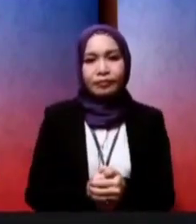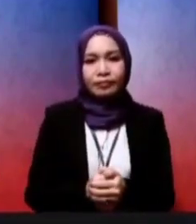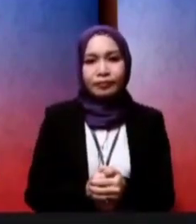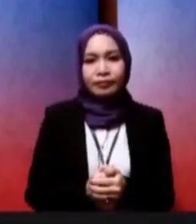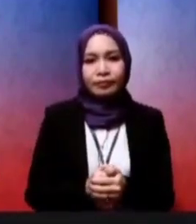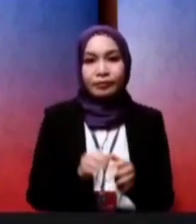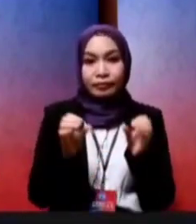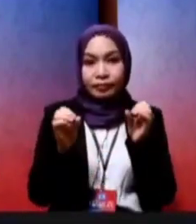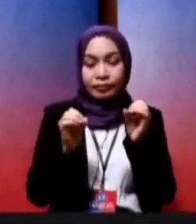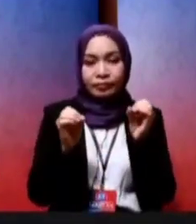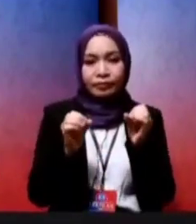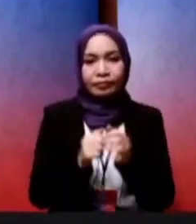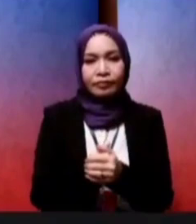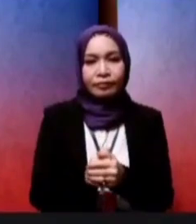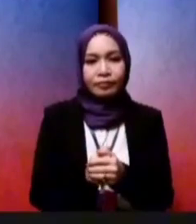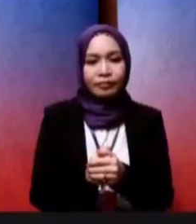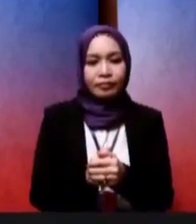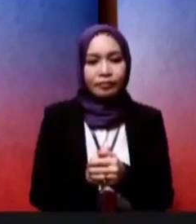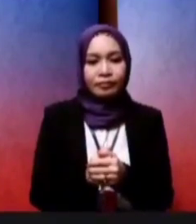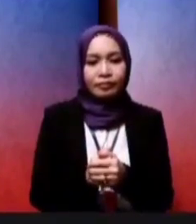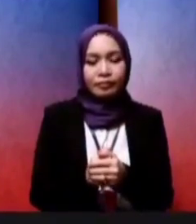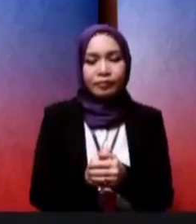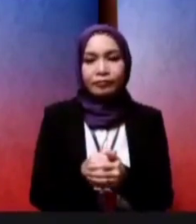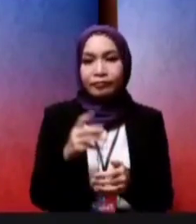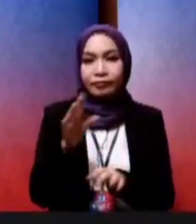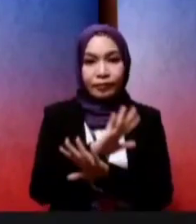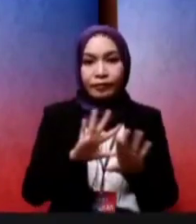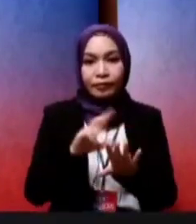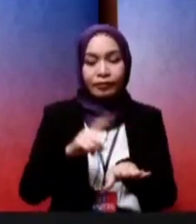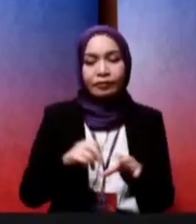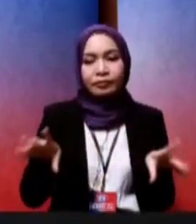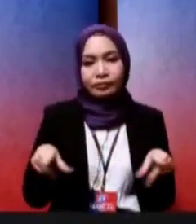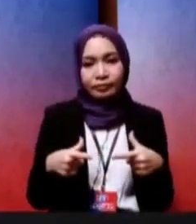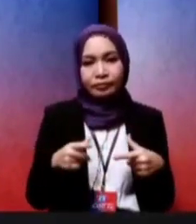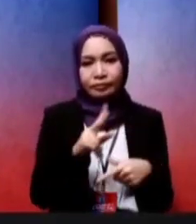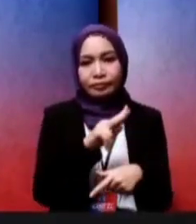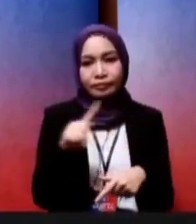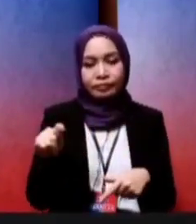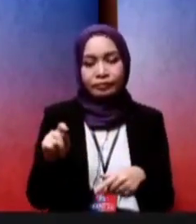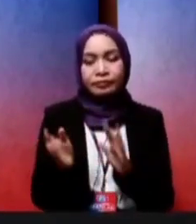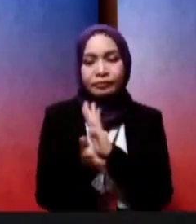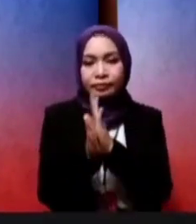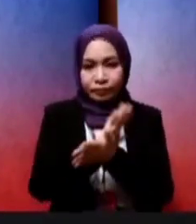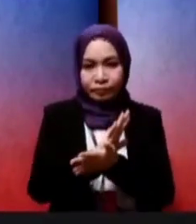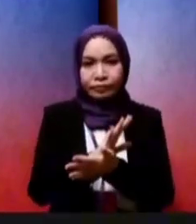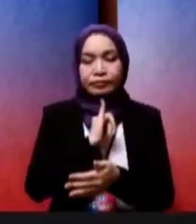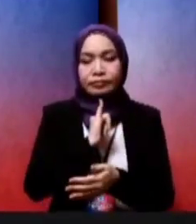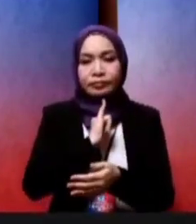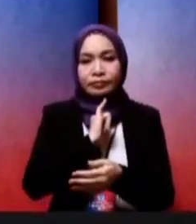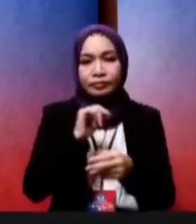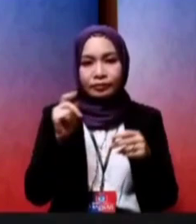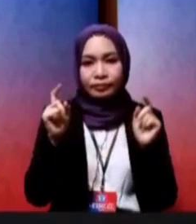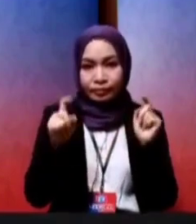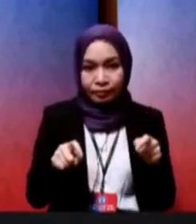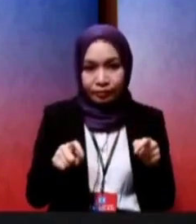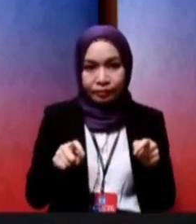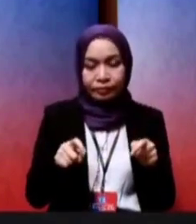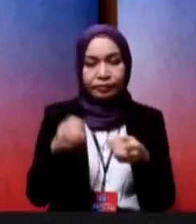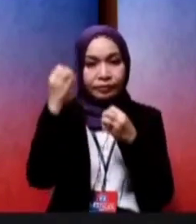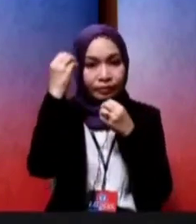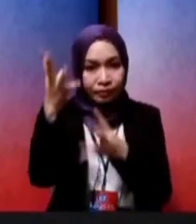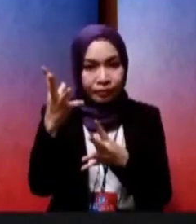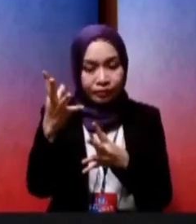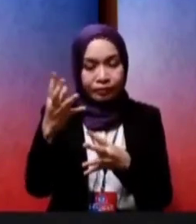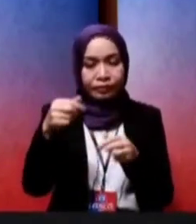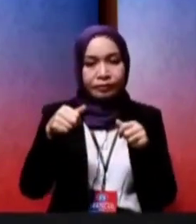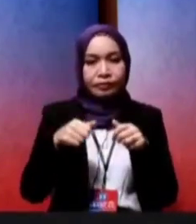Daulah Terpendam dan saya harus tekankan sekali lagi kemenangan pertama kita